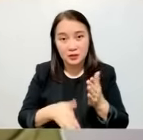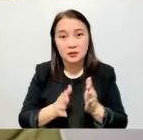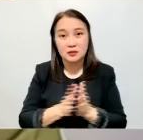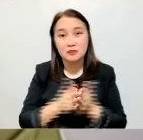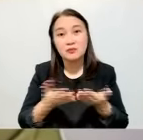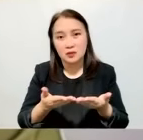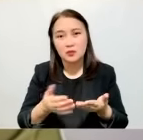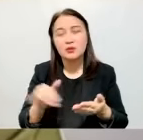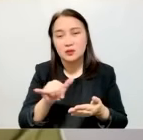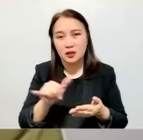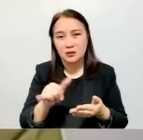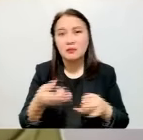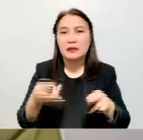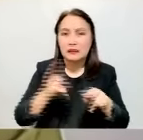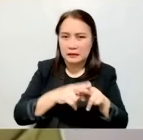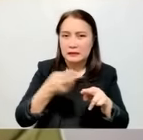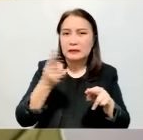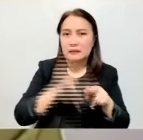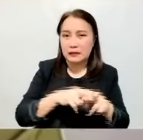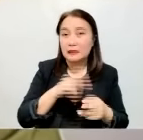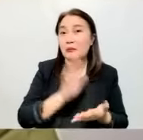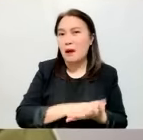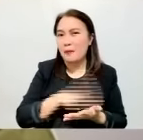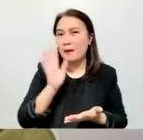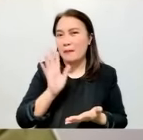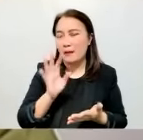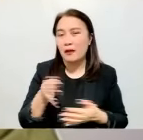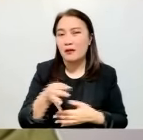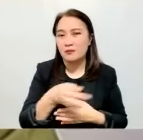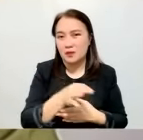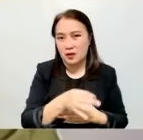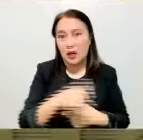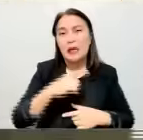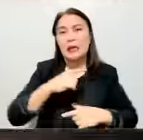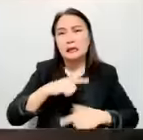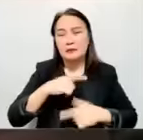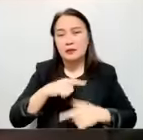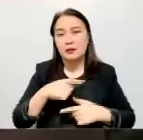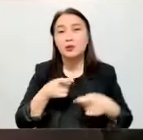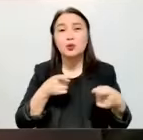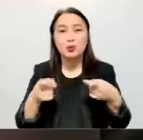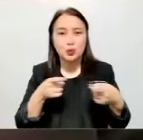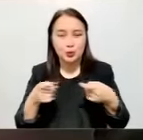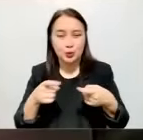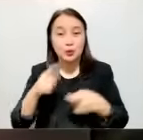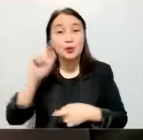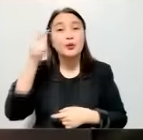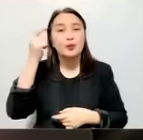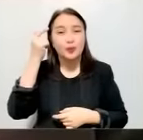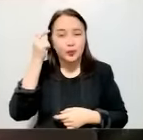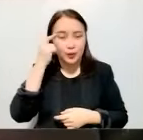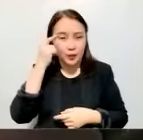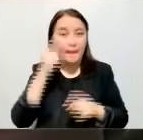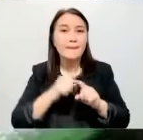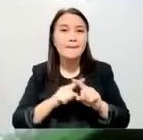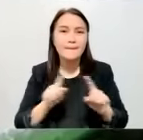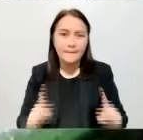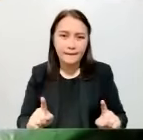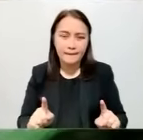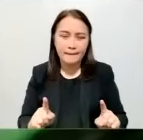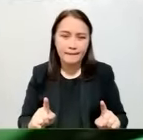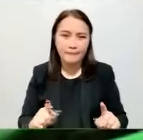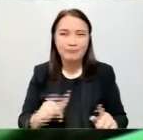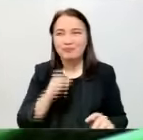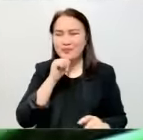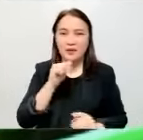sitwasyon, no? Isa itong sitwasyon na limitado ang kontrol ng pamahalaan. Pero hindi naman daw magiging problema ang